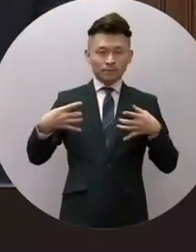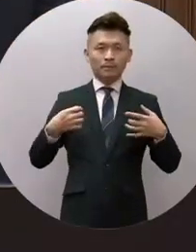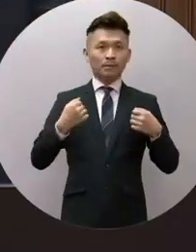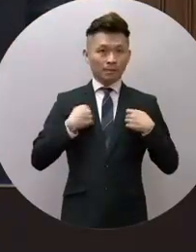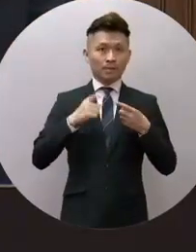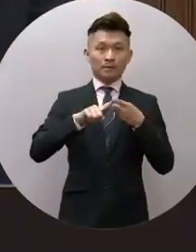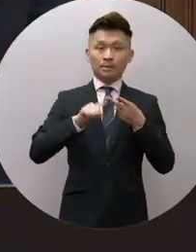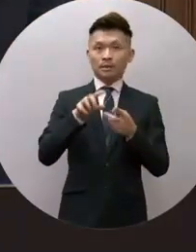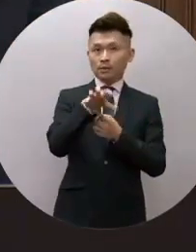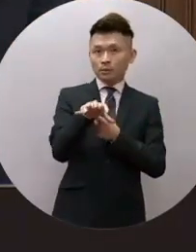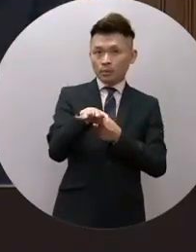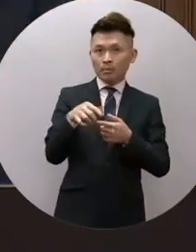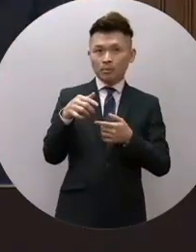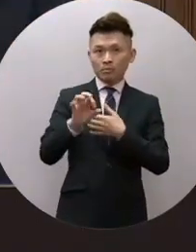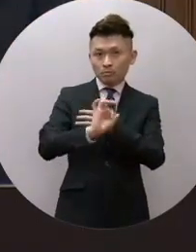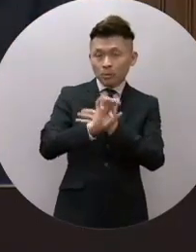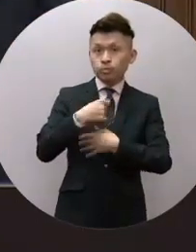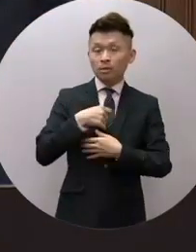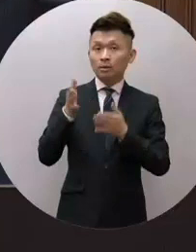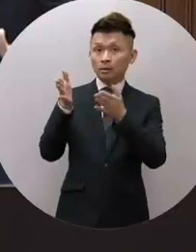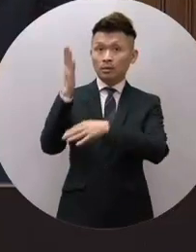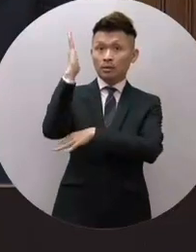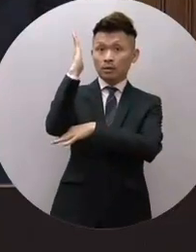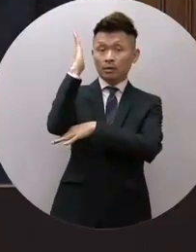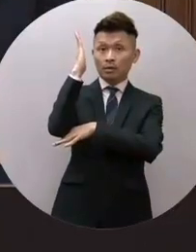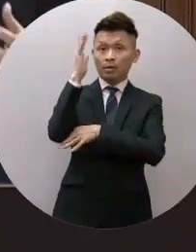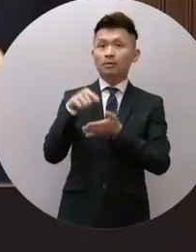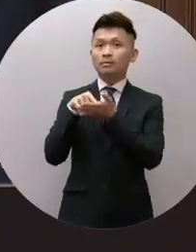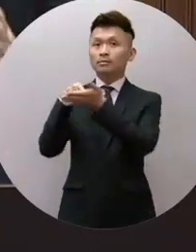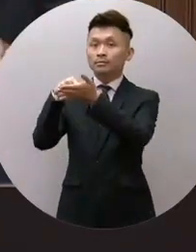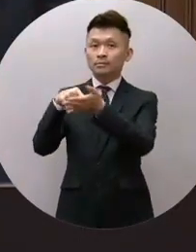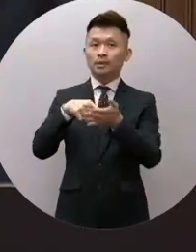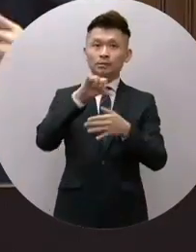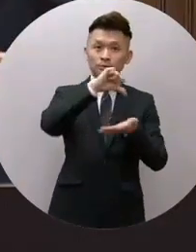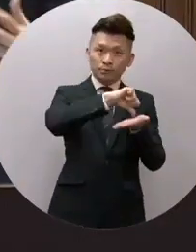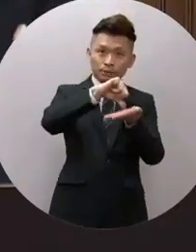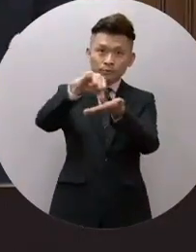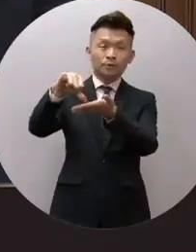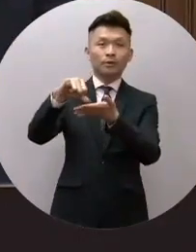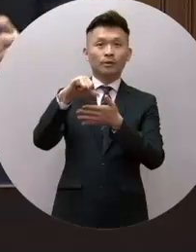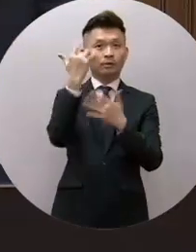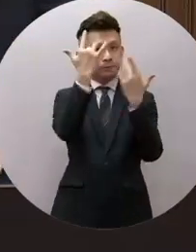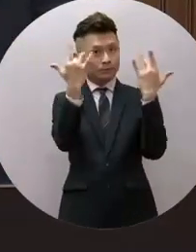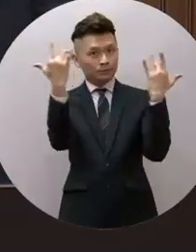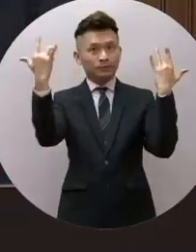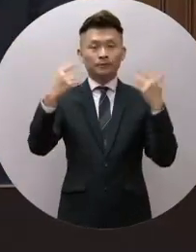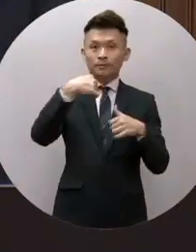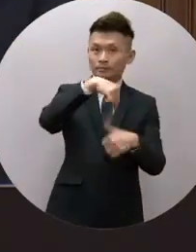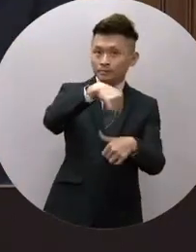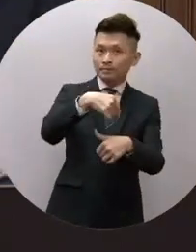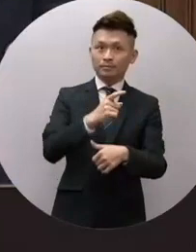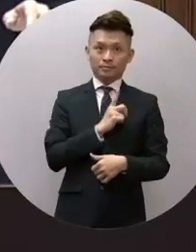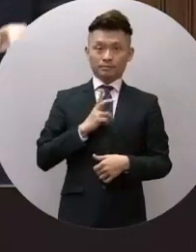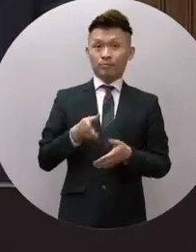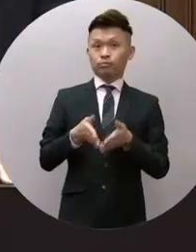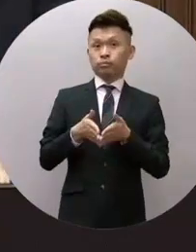需求向当时的管理单位省政府来申请做造林跟管理开发的教学使用，这个是现在的管